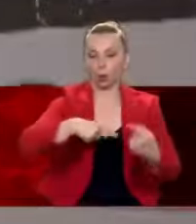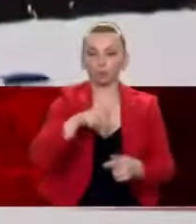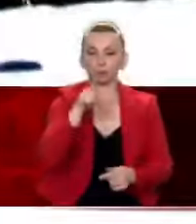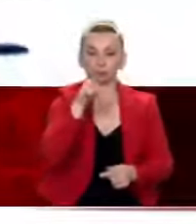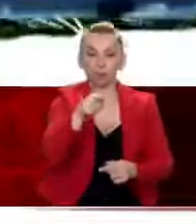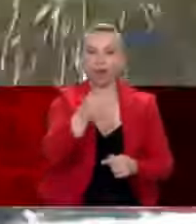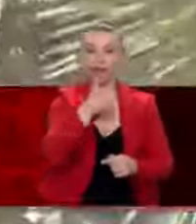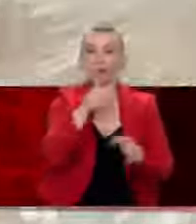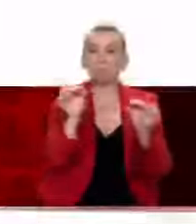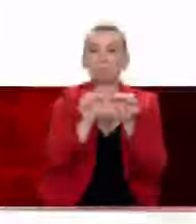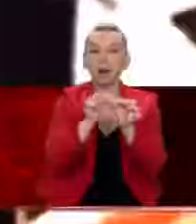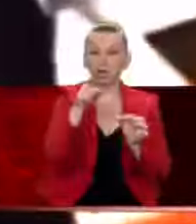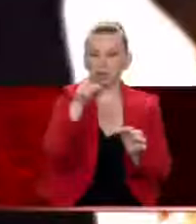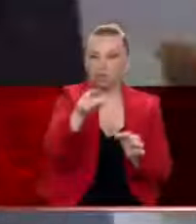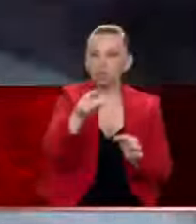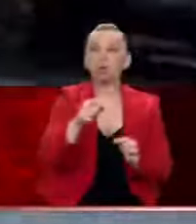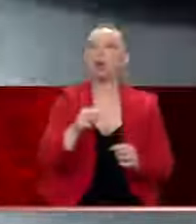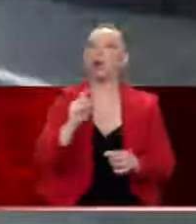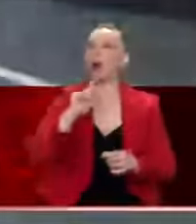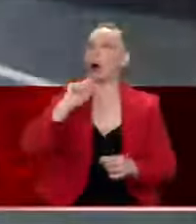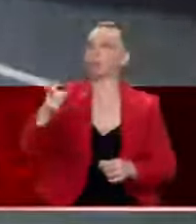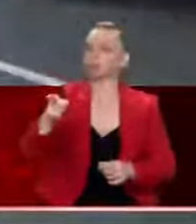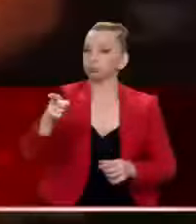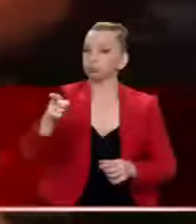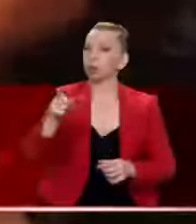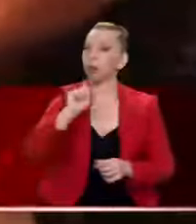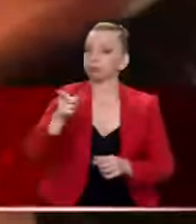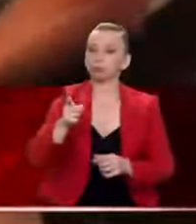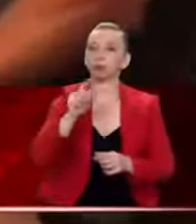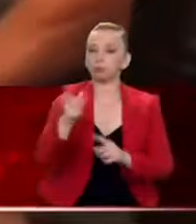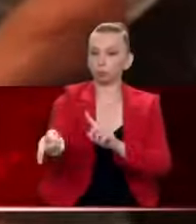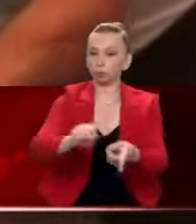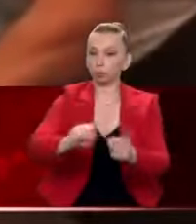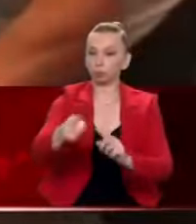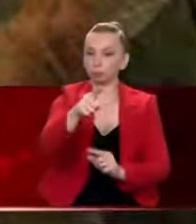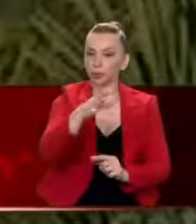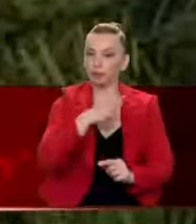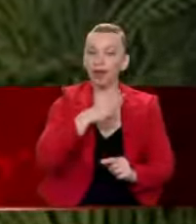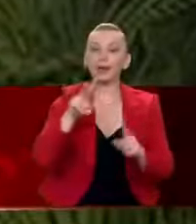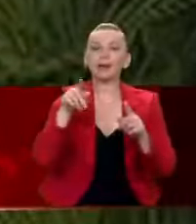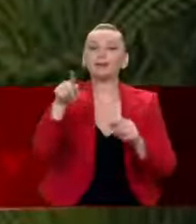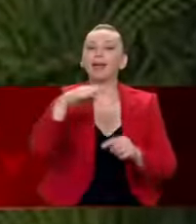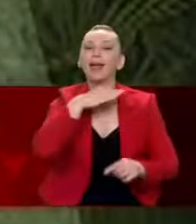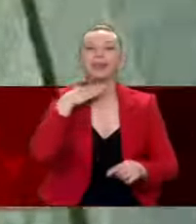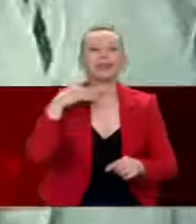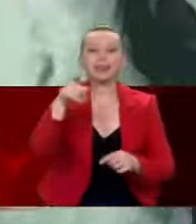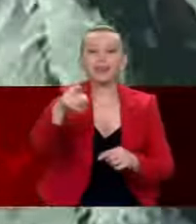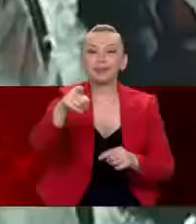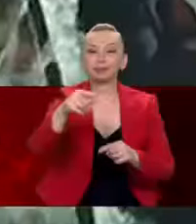Bu arada Barış Boyun tetikçilerine talimat vermeyi sürdürdü. Geçtiğimiz ay Nusret Gökçe'nin restoranını 2 kez